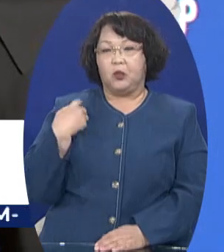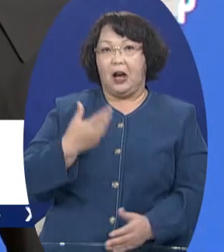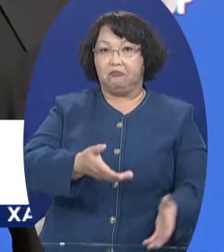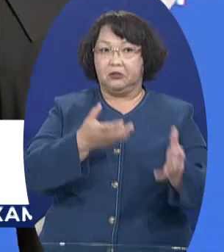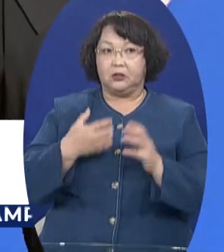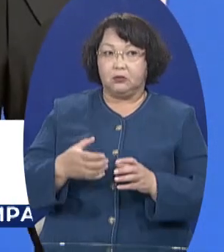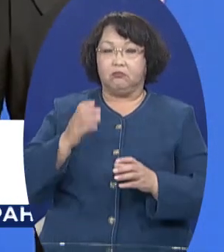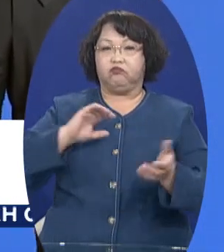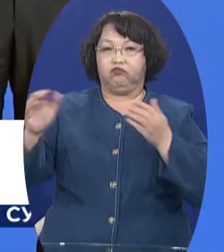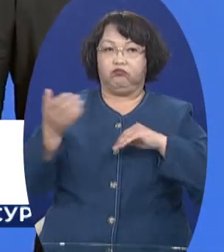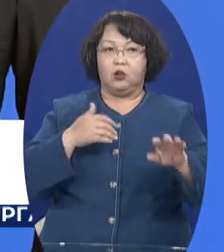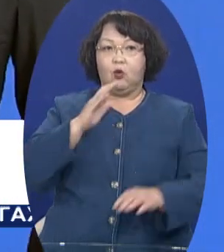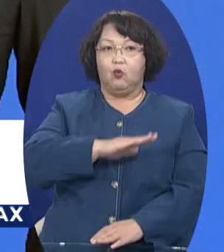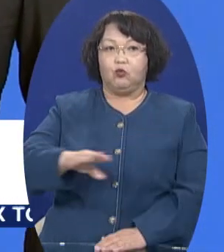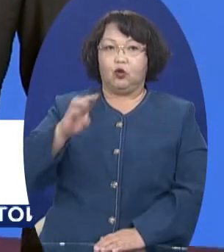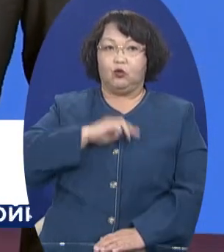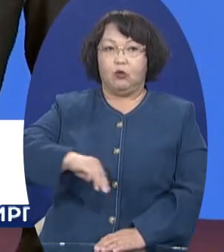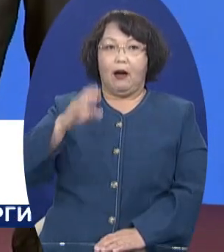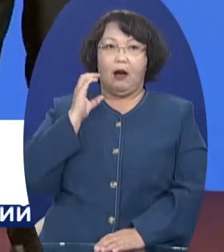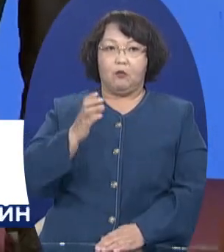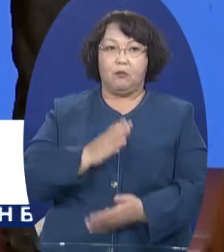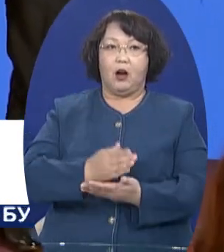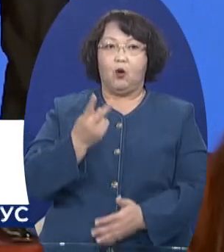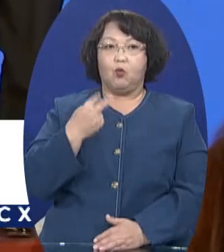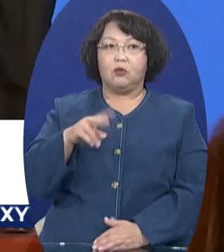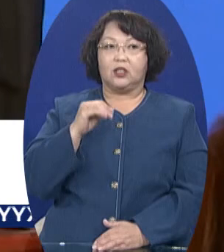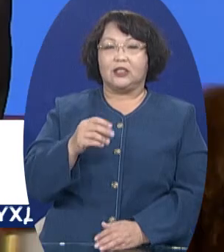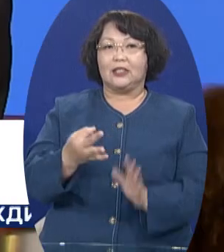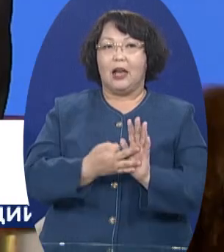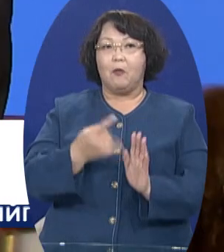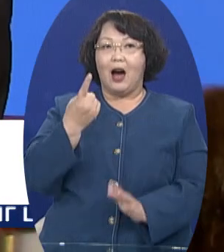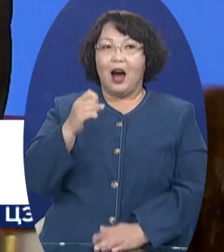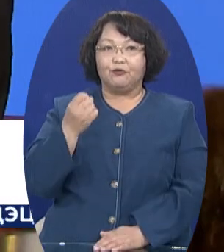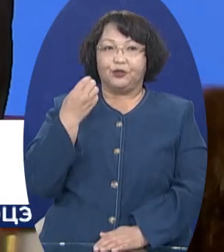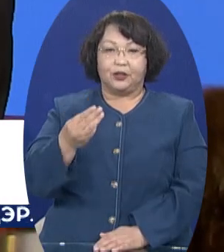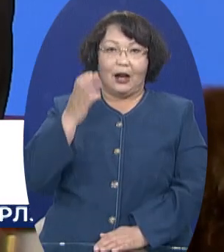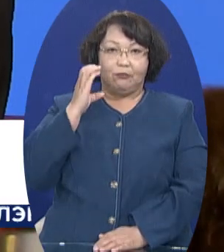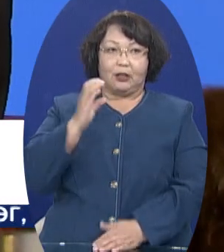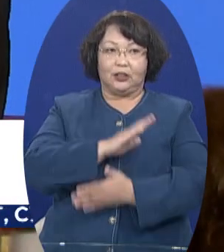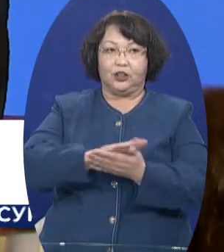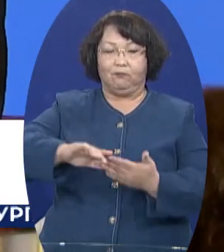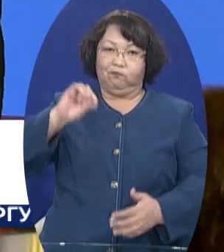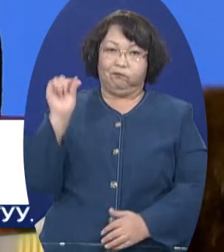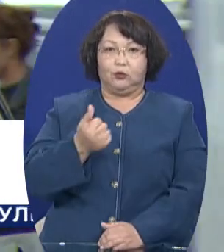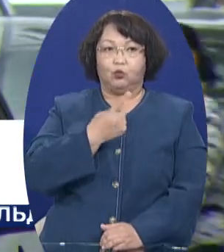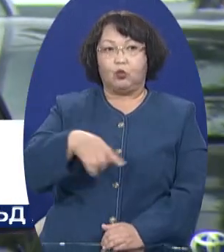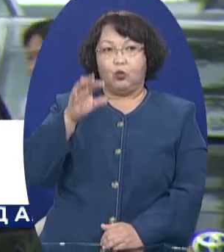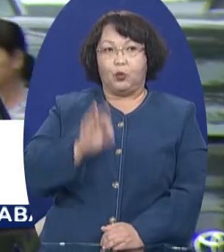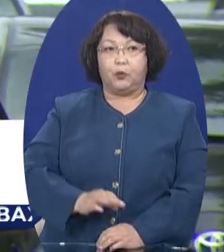автобус спасаа явж байгаа. За үлдэж байгаа нь бол нэг 810 шиг автобусыг 100% шинжилээ гэж одоо хэлж байна.